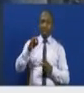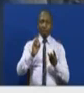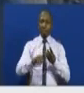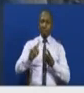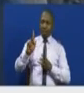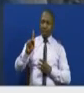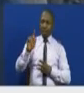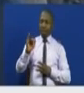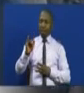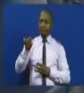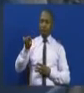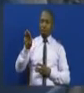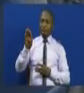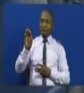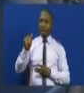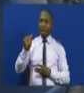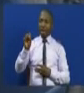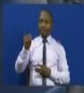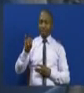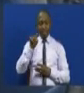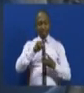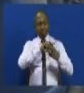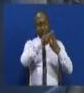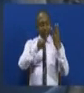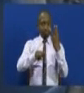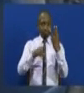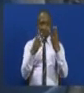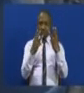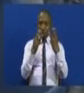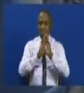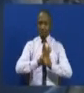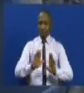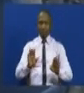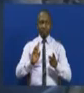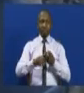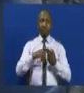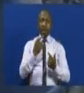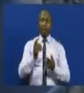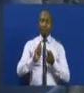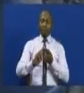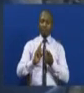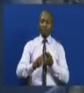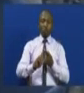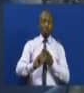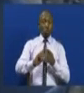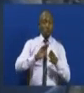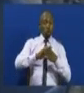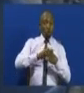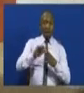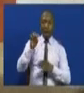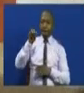kivumbasi. Mimea mitatu. Kwa hiyo ukichukua